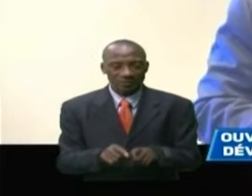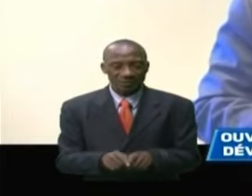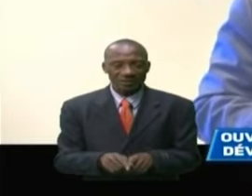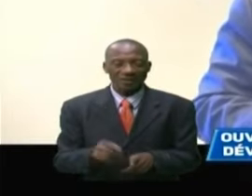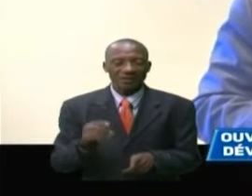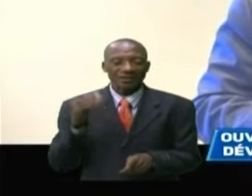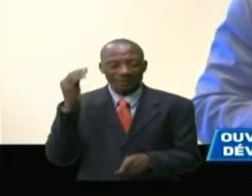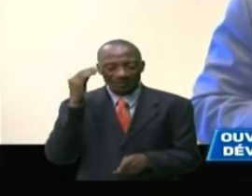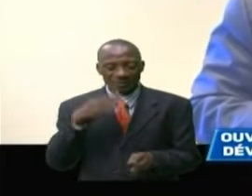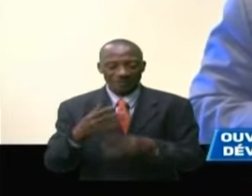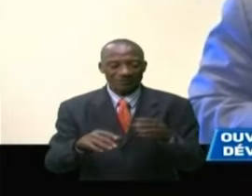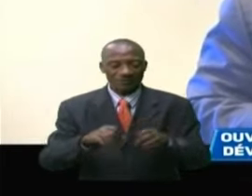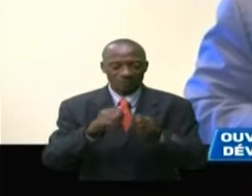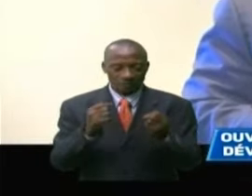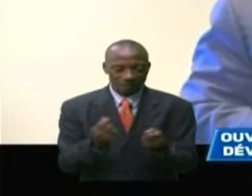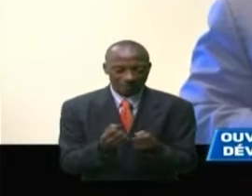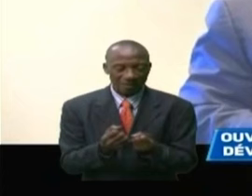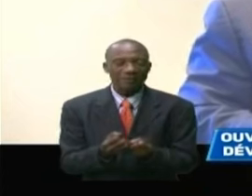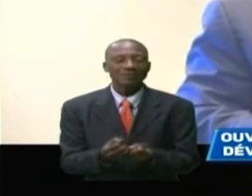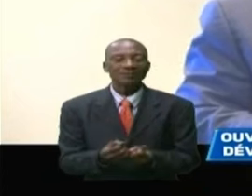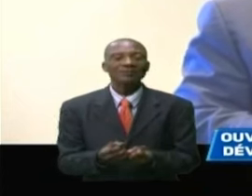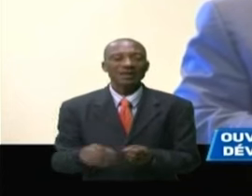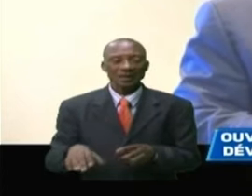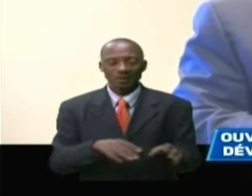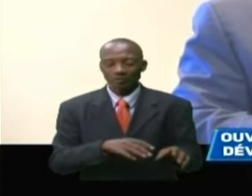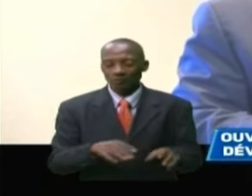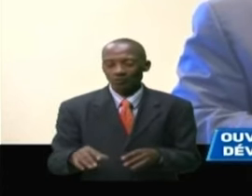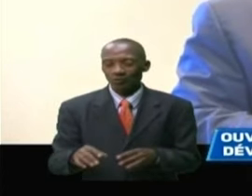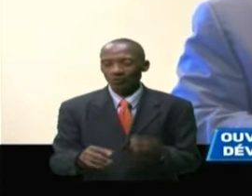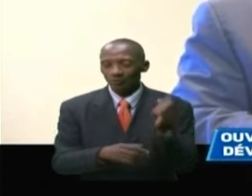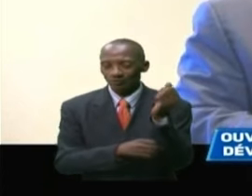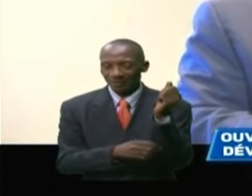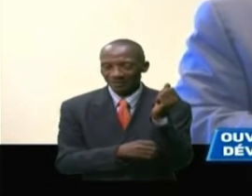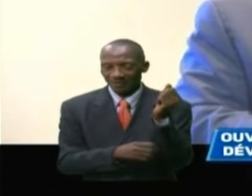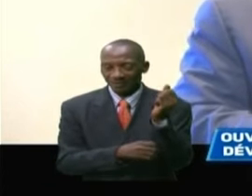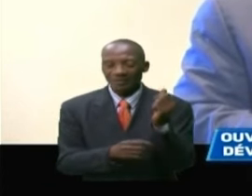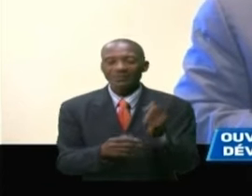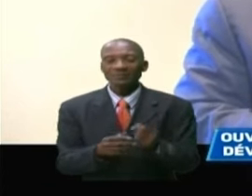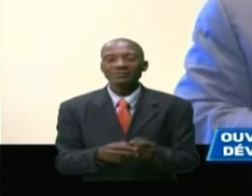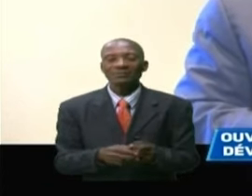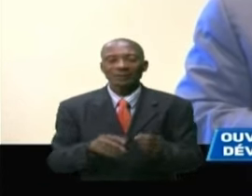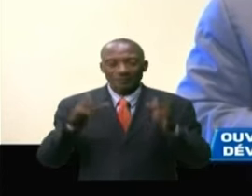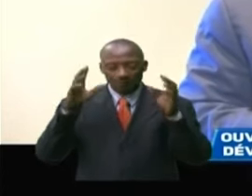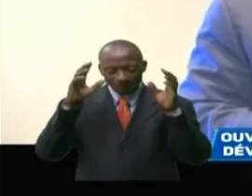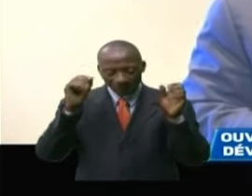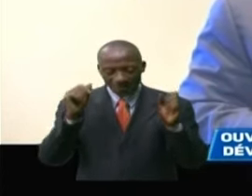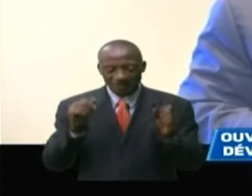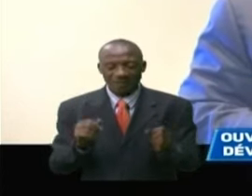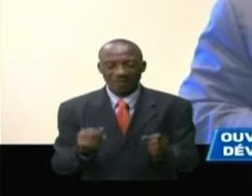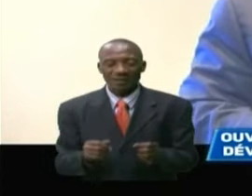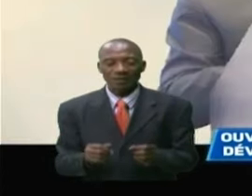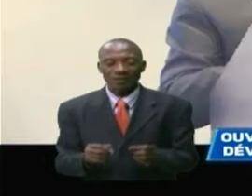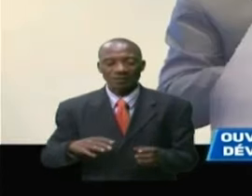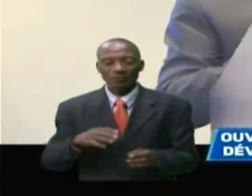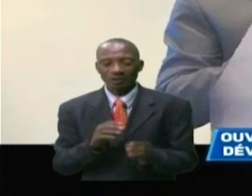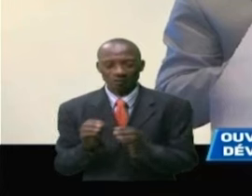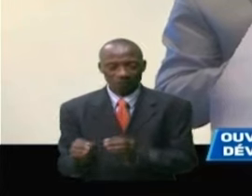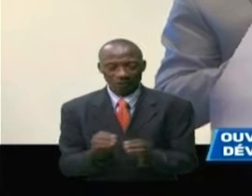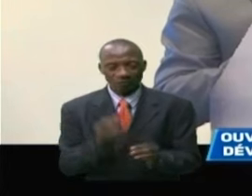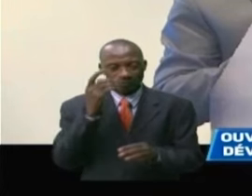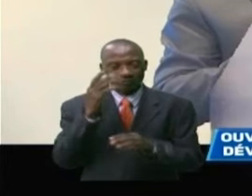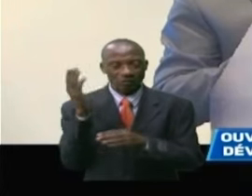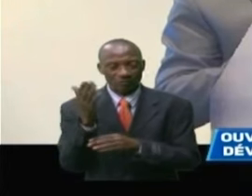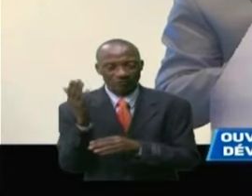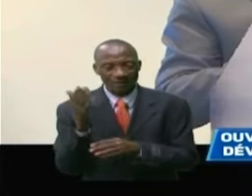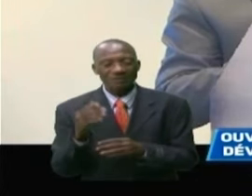respectivement ministre des Affaires sociales, Actions humanitaires et solidarité nationale, président du comité d'organisation de la dite conférence, Eustace Mourangi,